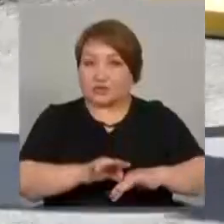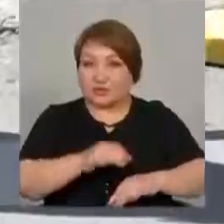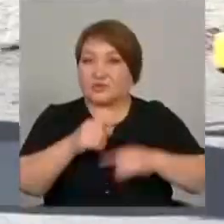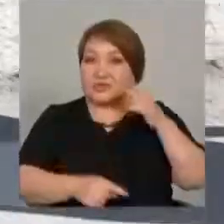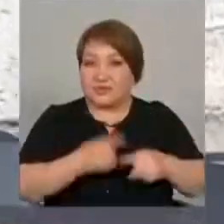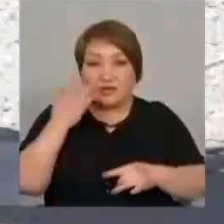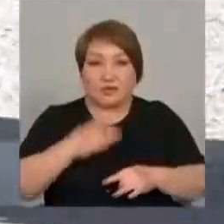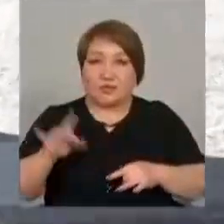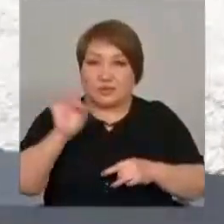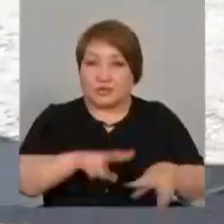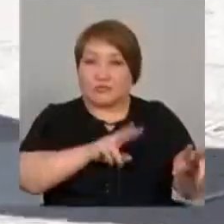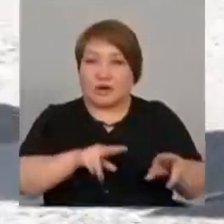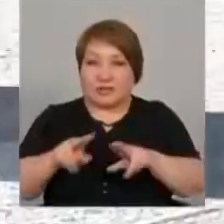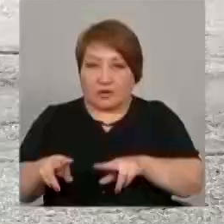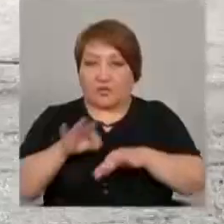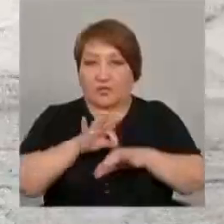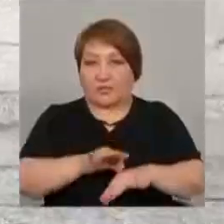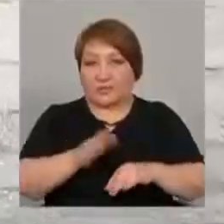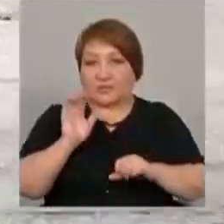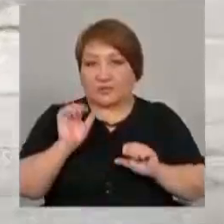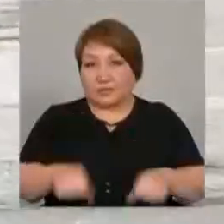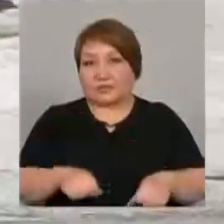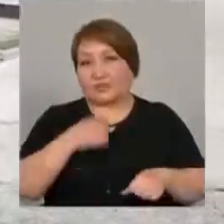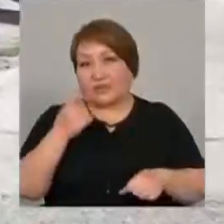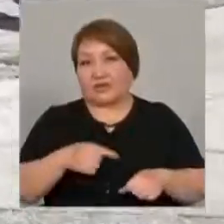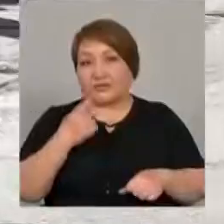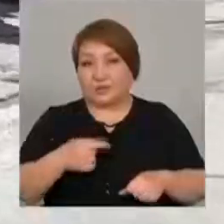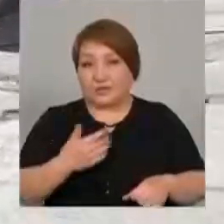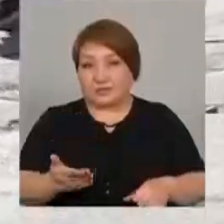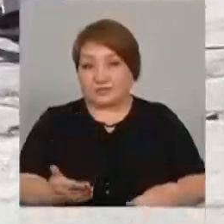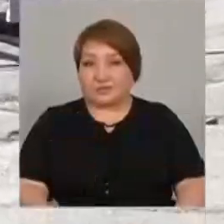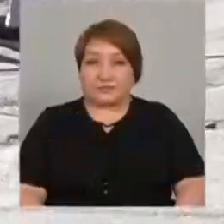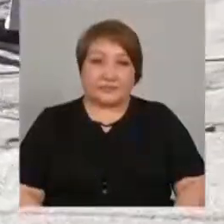бақылау жасаймыз деп отыр. Ұлағат Арғын, Сағынғали Мұңайтпасов, Алматы телеарнасы.